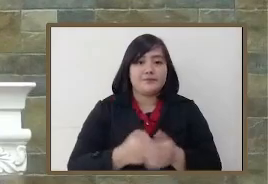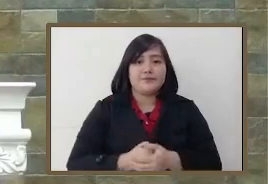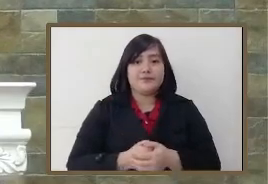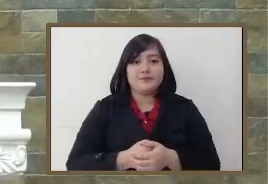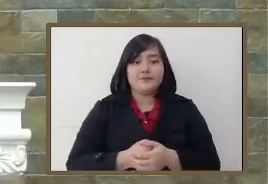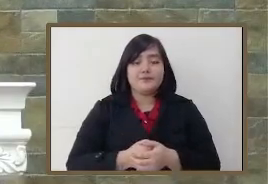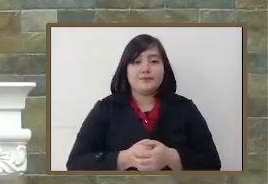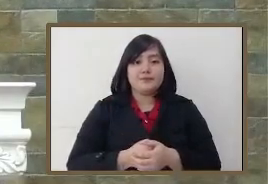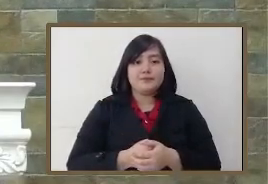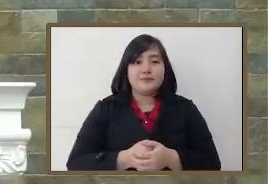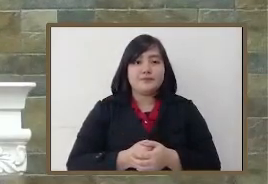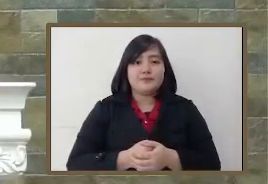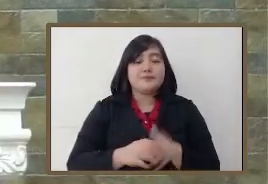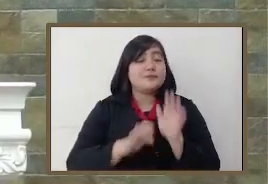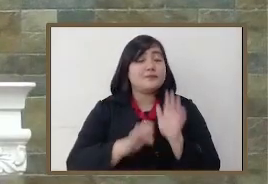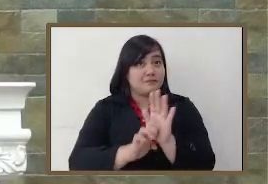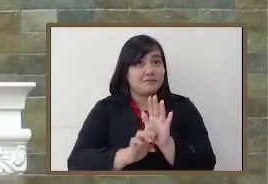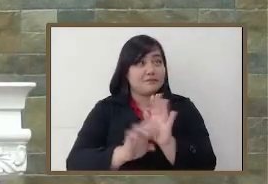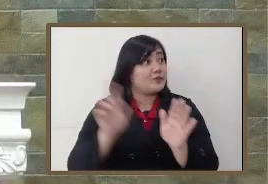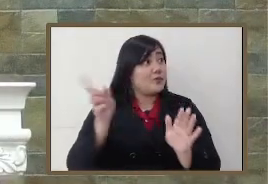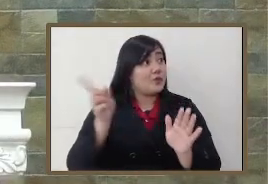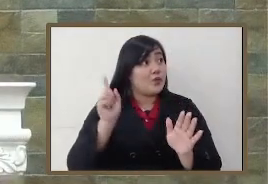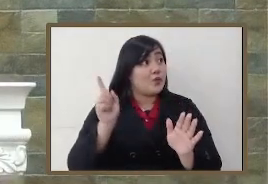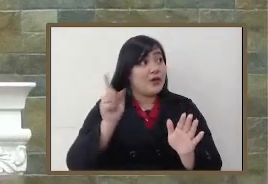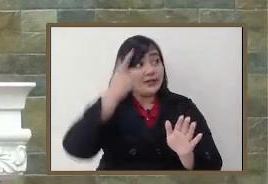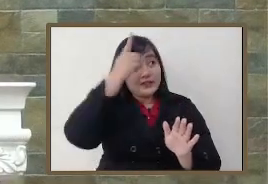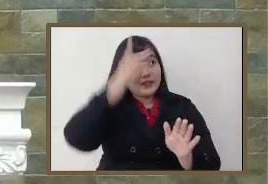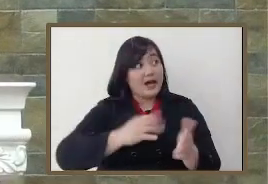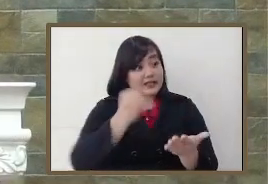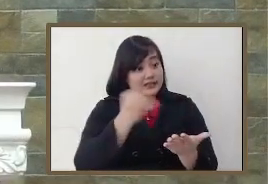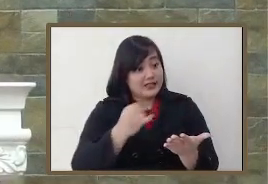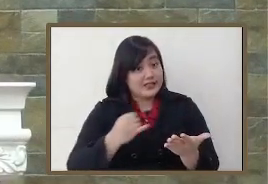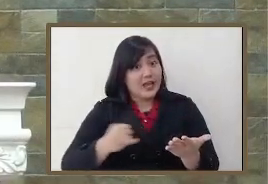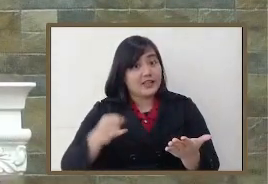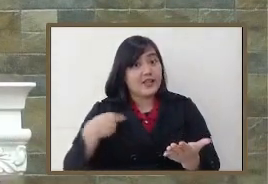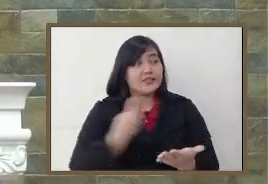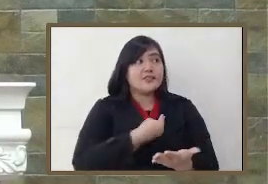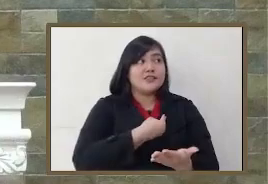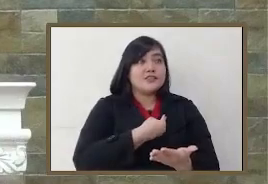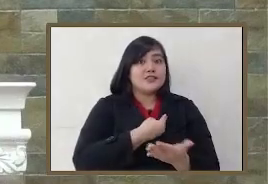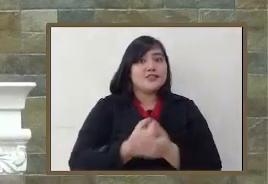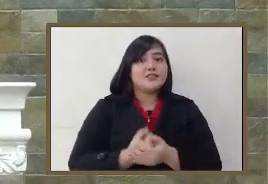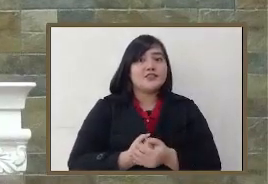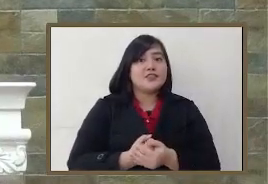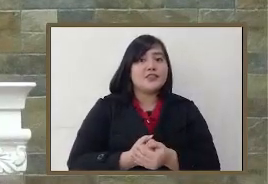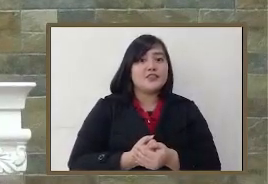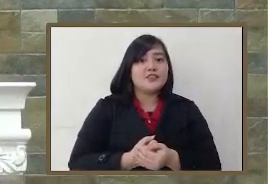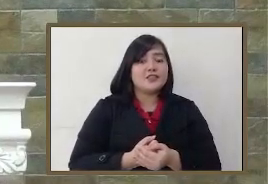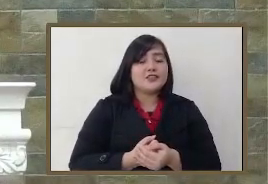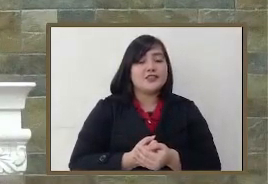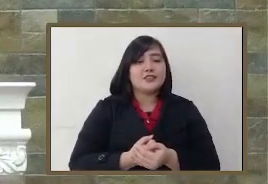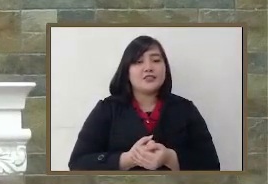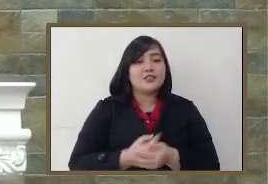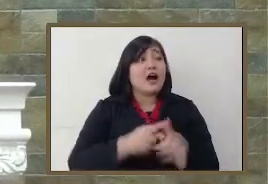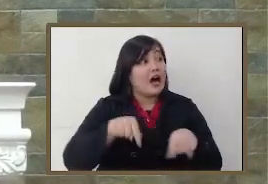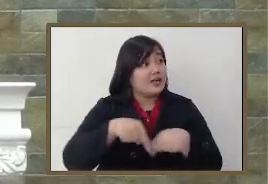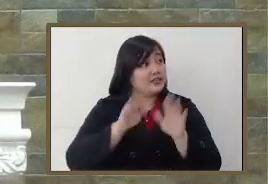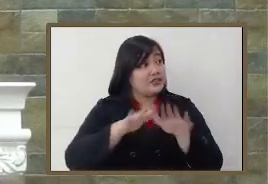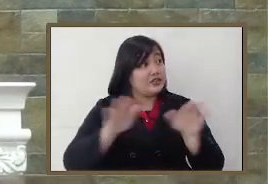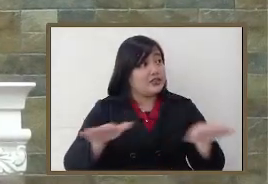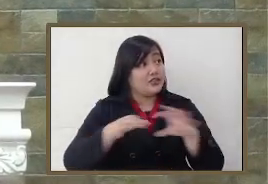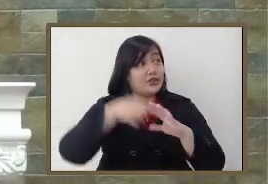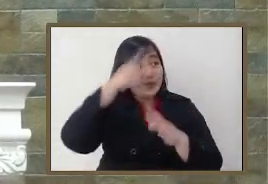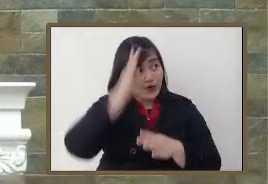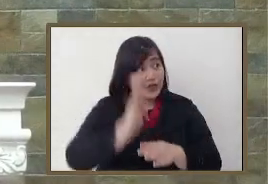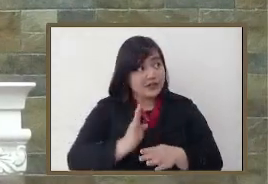Anong disenyo sa atin ng Panginoon? Okay? Anong disenyo sa atin ng Panginoon? Bilang anak ng Diyos na